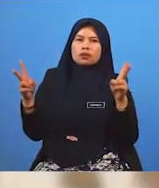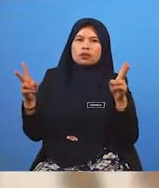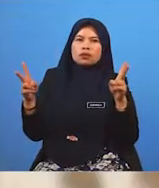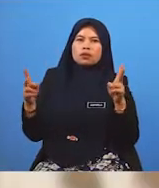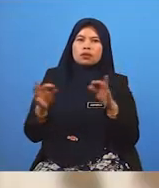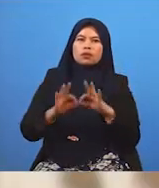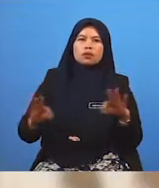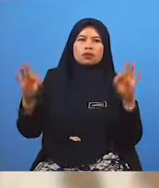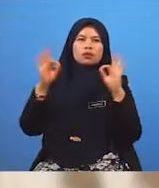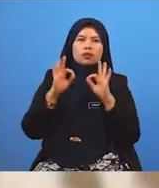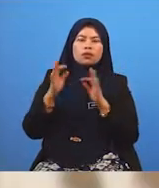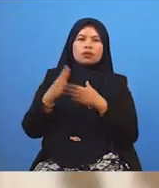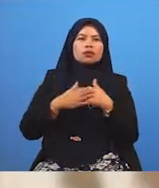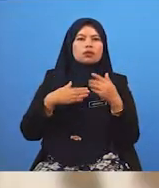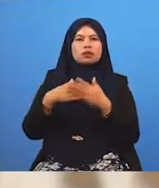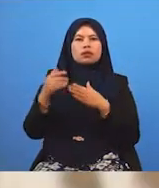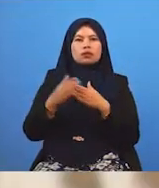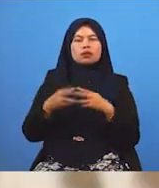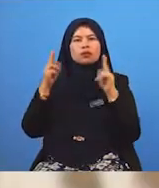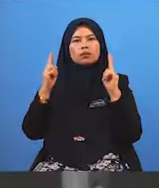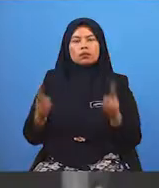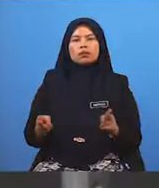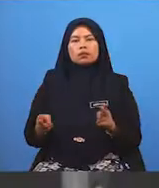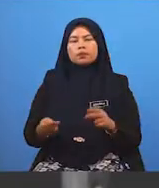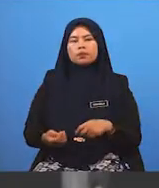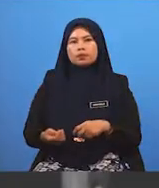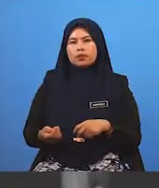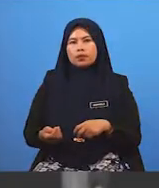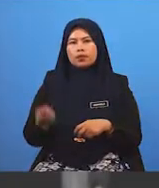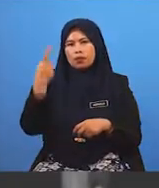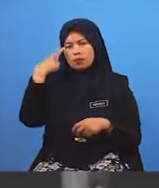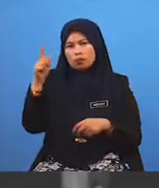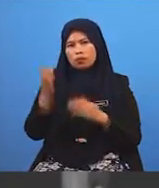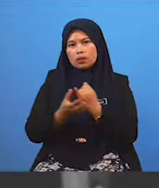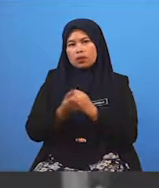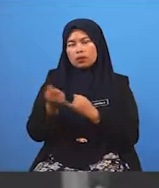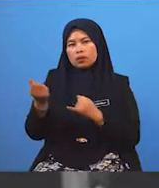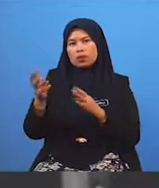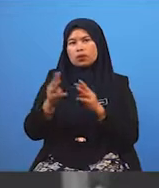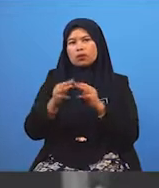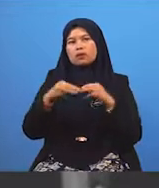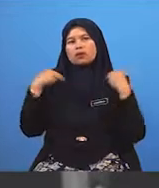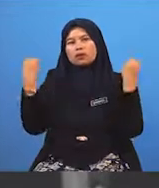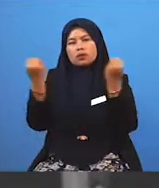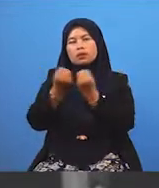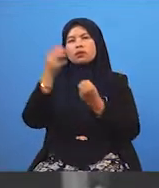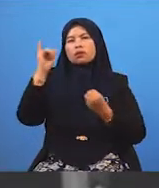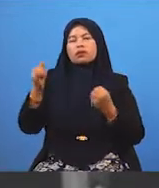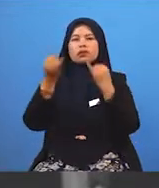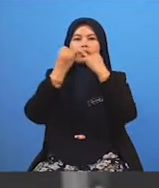terutamanya daripada individu, masyarakat dan negara. Dari sudut individu, yang